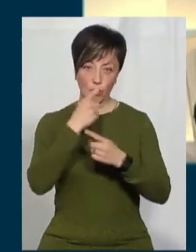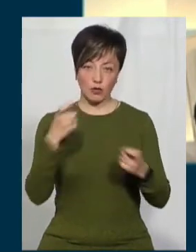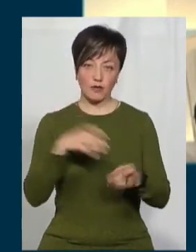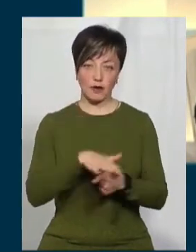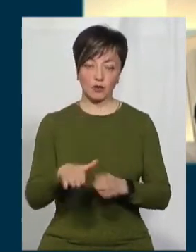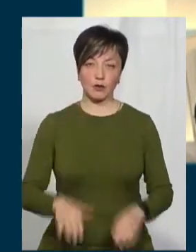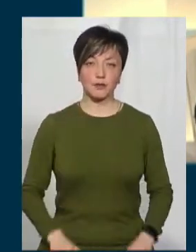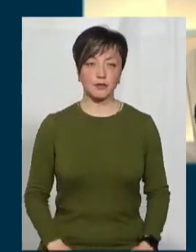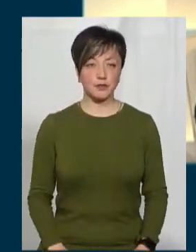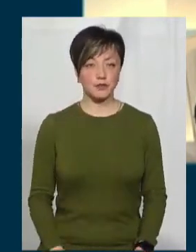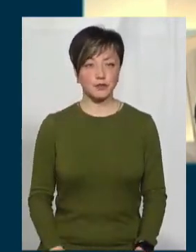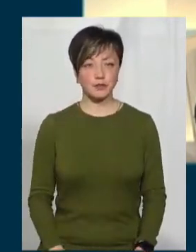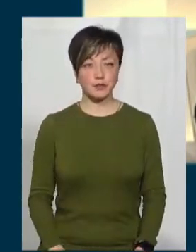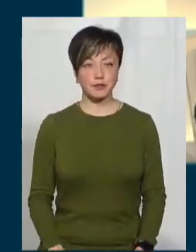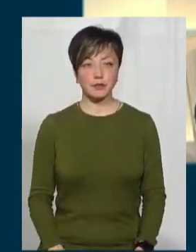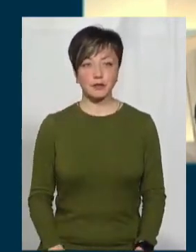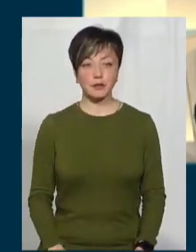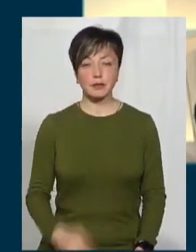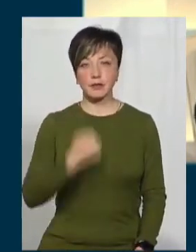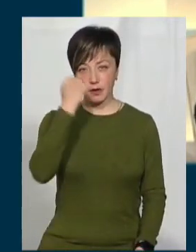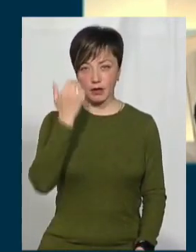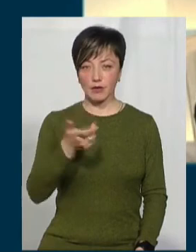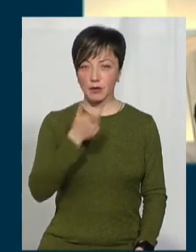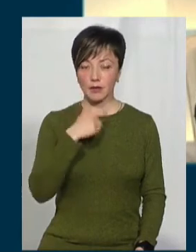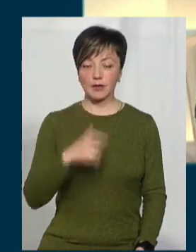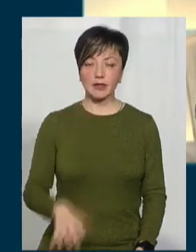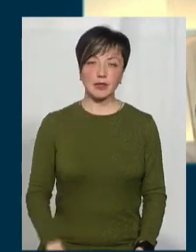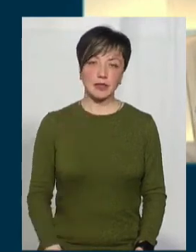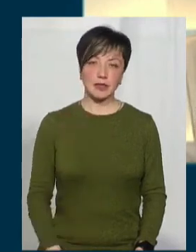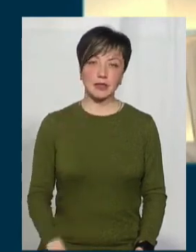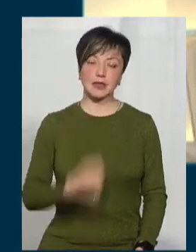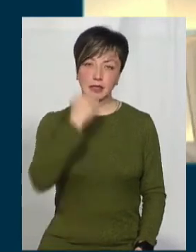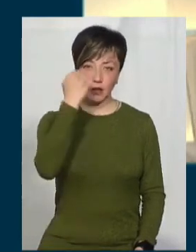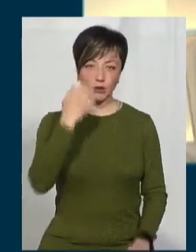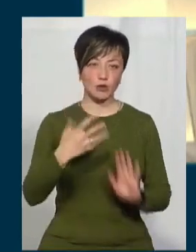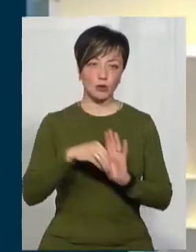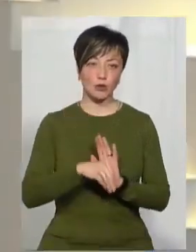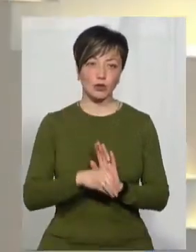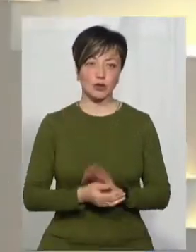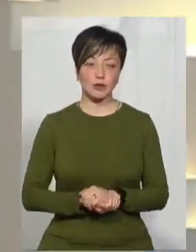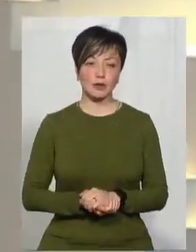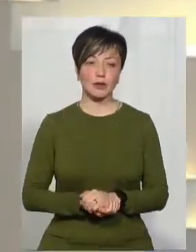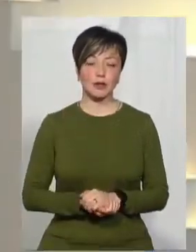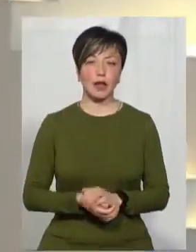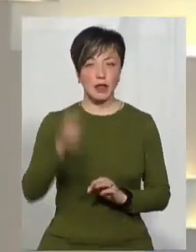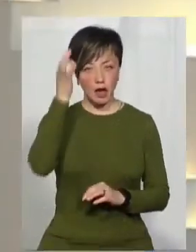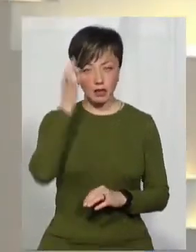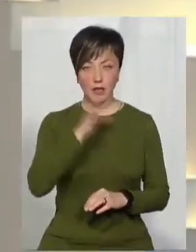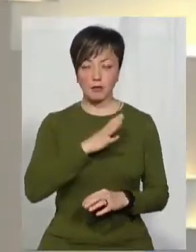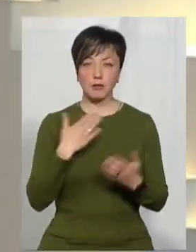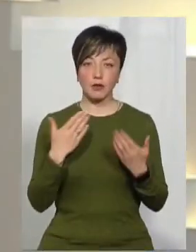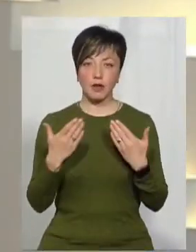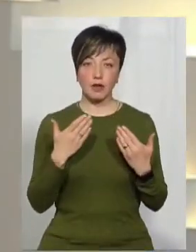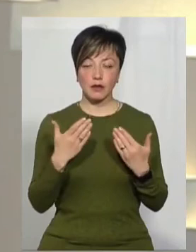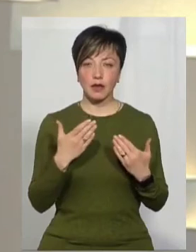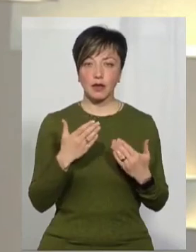оголошені в 2020 році. Дякую вам, пане Святославе, дякую, що долучилися. Глядачам нагадаю, ми спілкувались